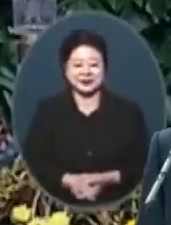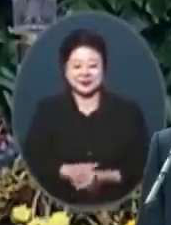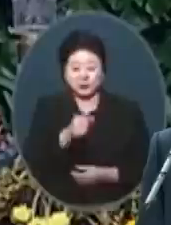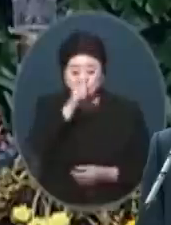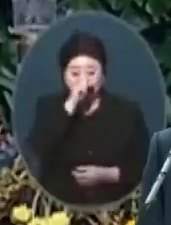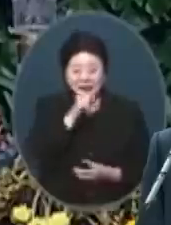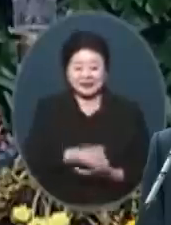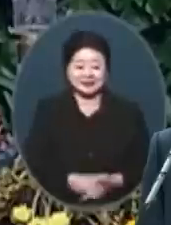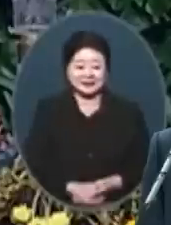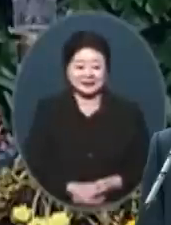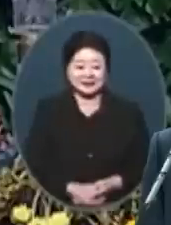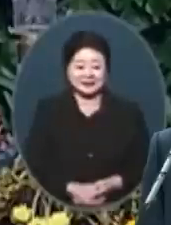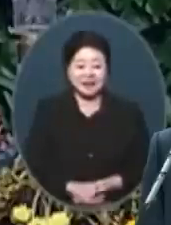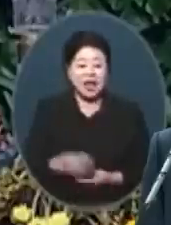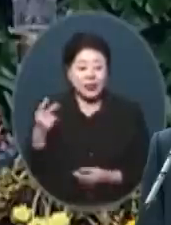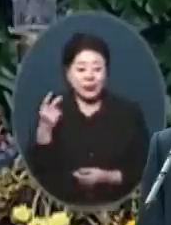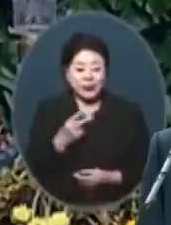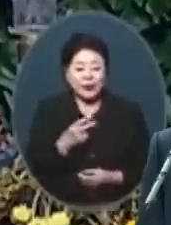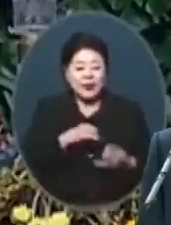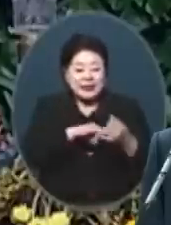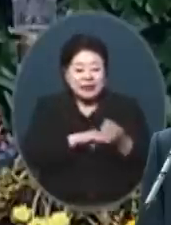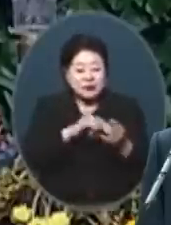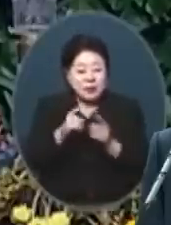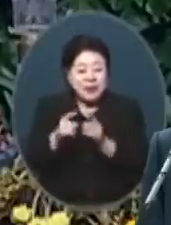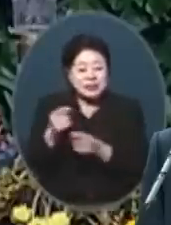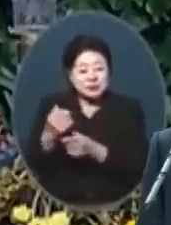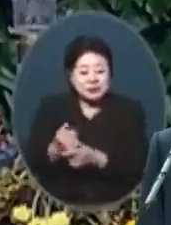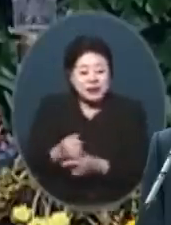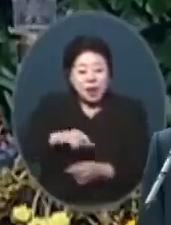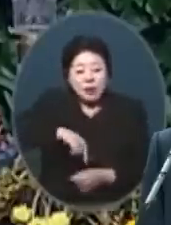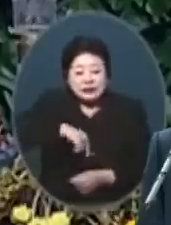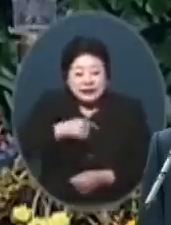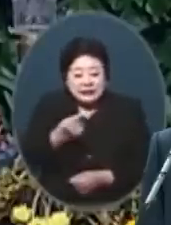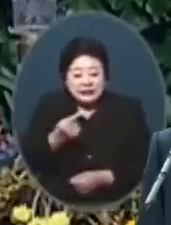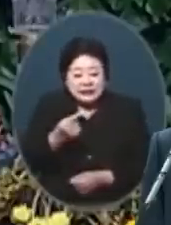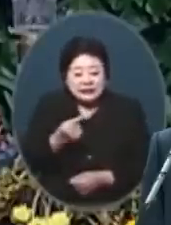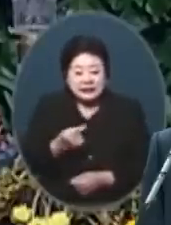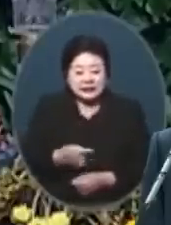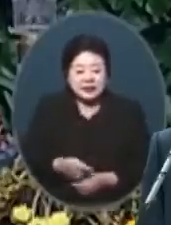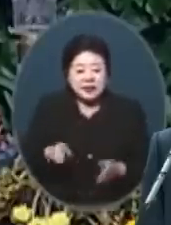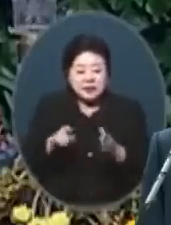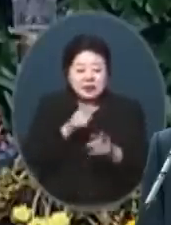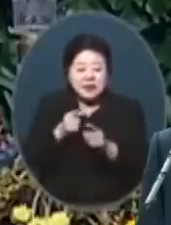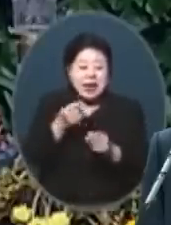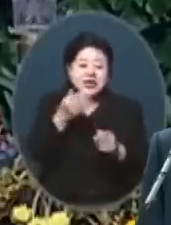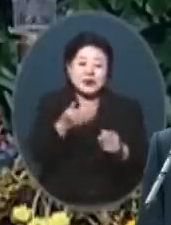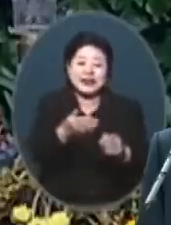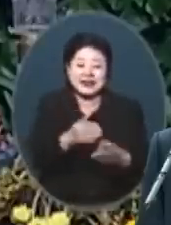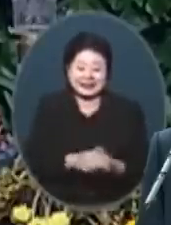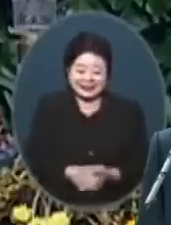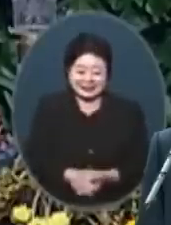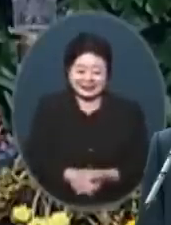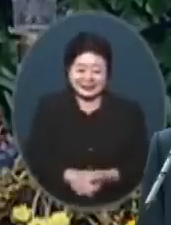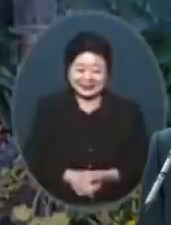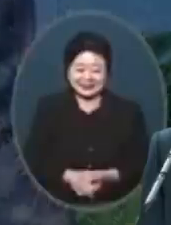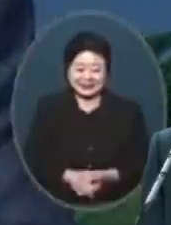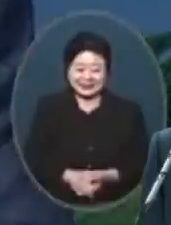좋습니다. 뿐만 아니라 약속의 말씀을 붙들고 자신을 향해 믿음의 말을 해야 되는 것입니다.